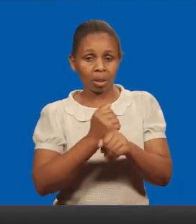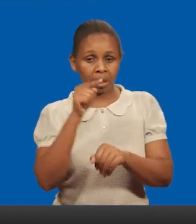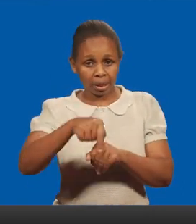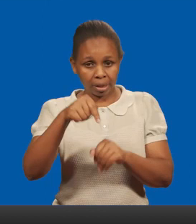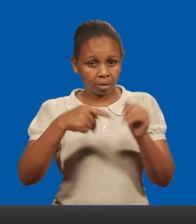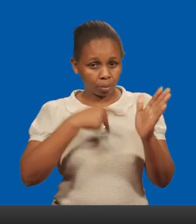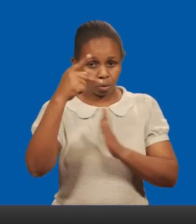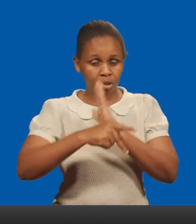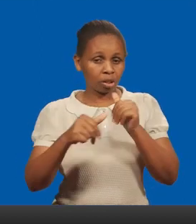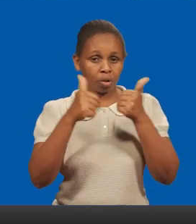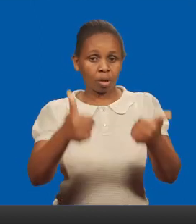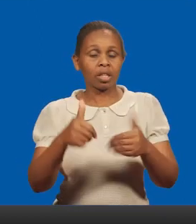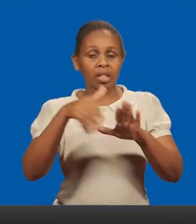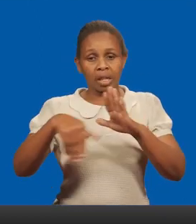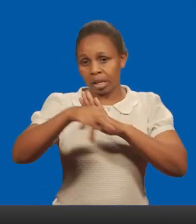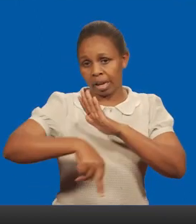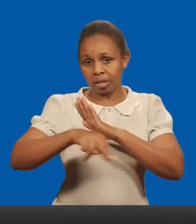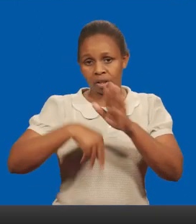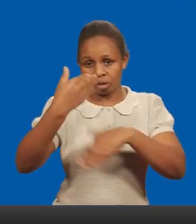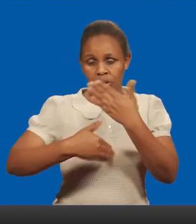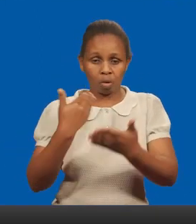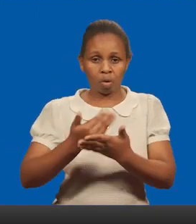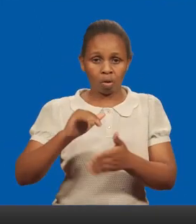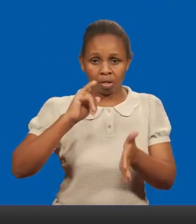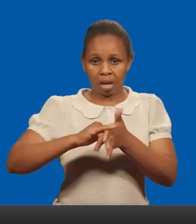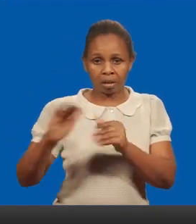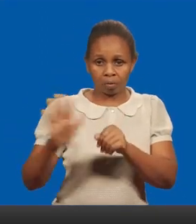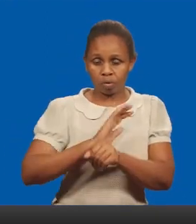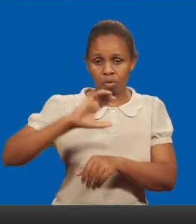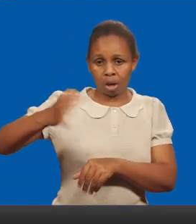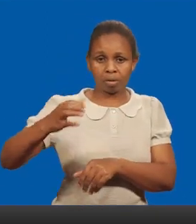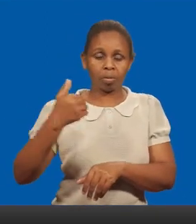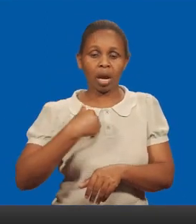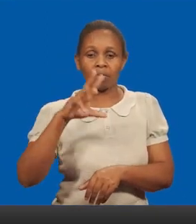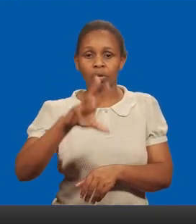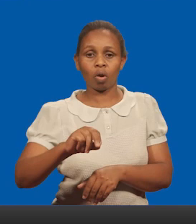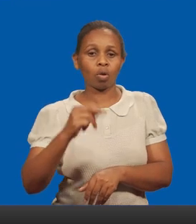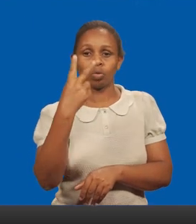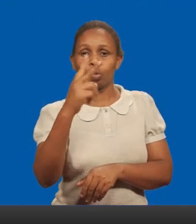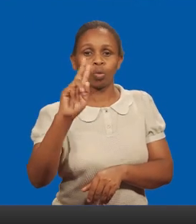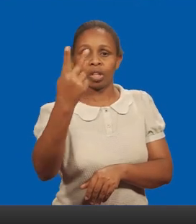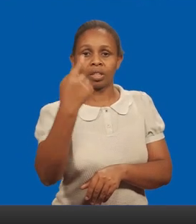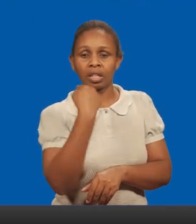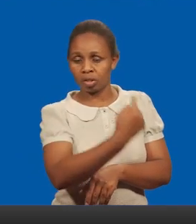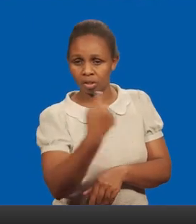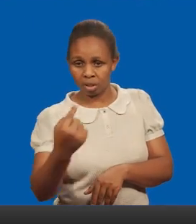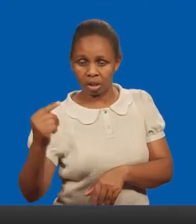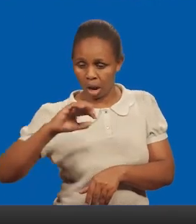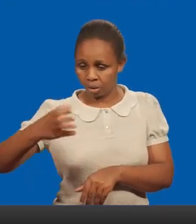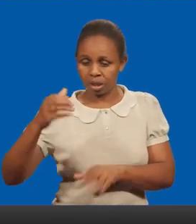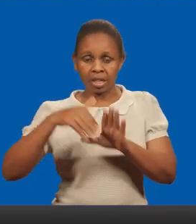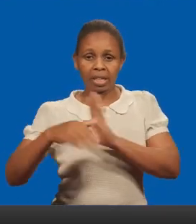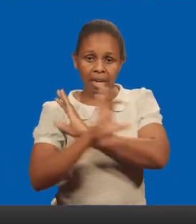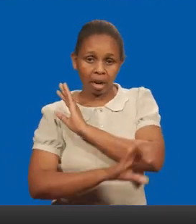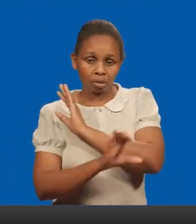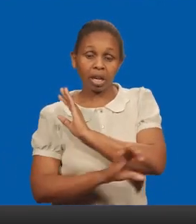kutosha kufanikisha mpango huo wa kuboresha viwango vya elimu ya chekechea kote katika kaunti hiyo. We don't have two Kenyas.